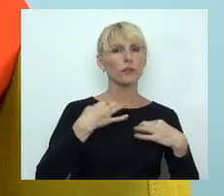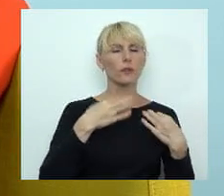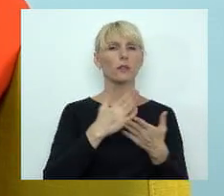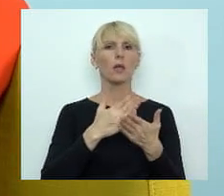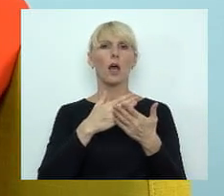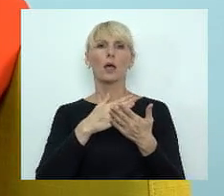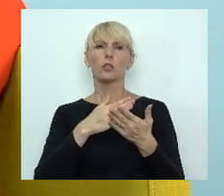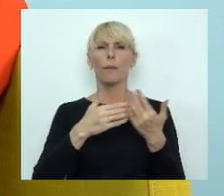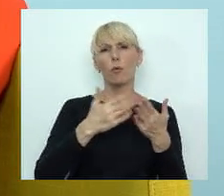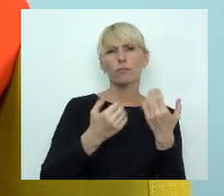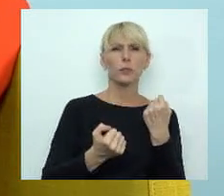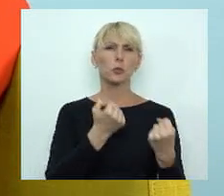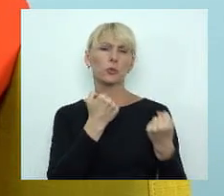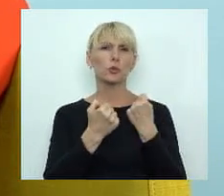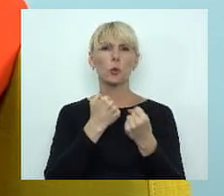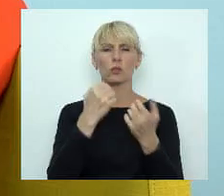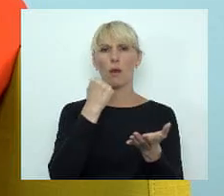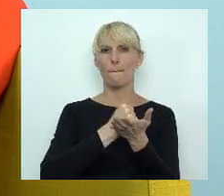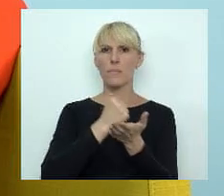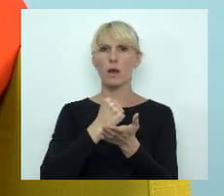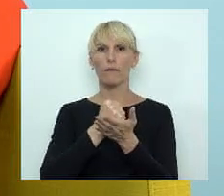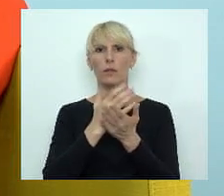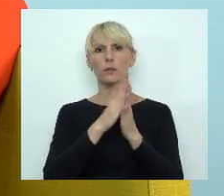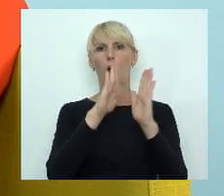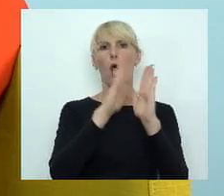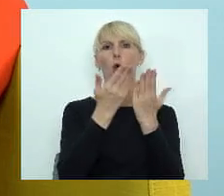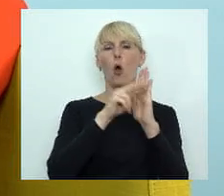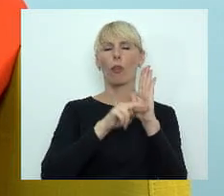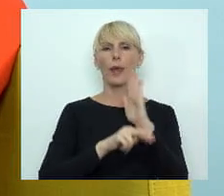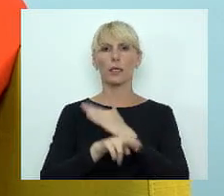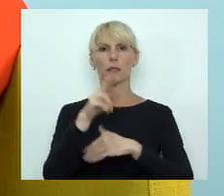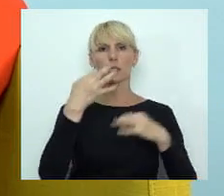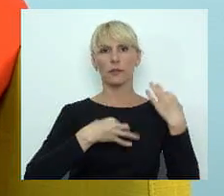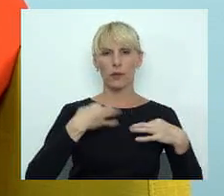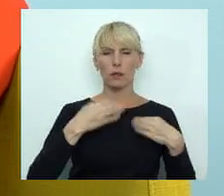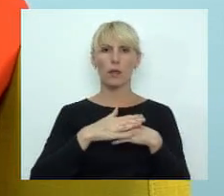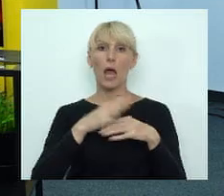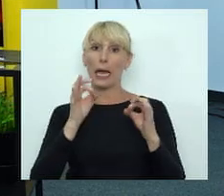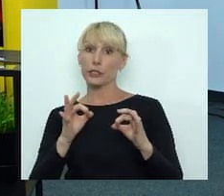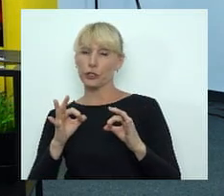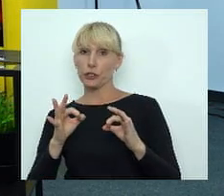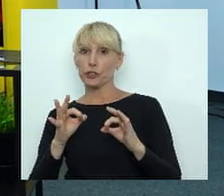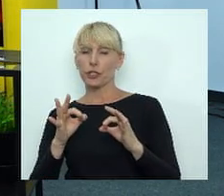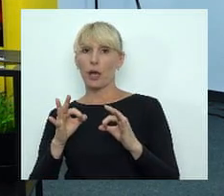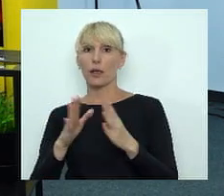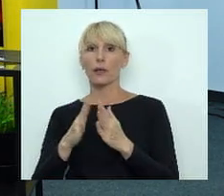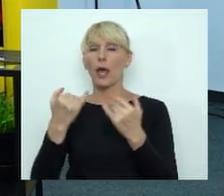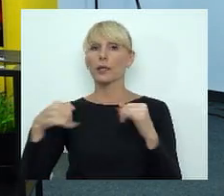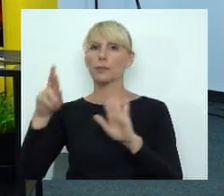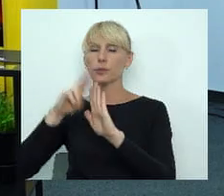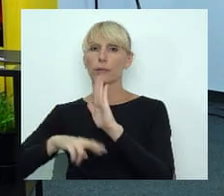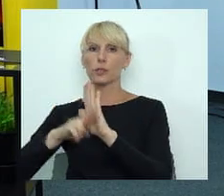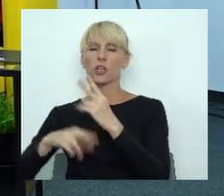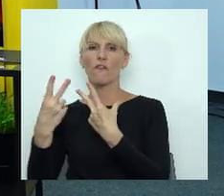karkołomne konstrukcje prawne, sięgające do przepisów kodeksu cywilnego. Dzisiaj na gruncie przepisów, czy też innych przepisów, które